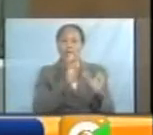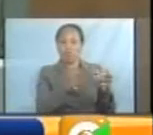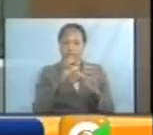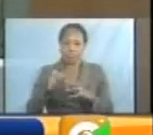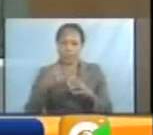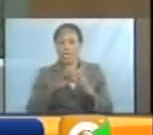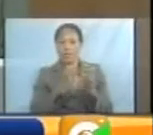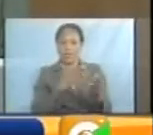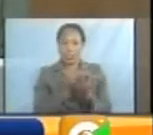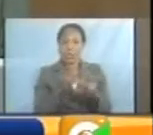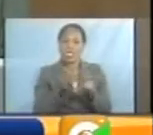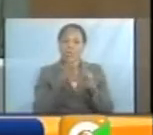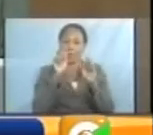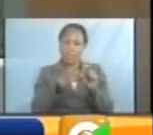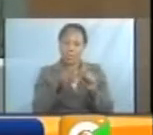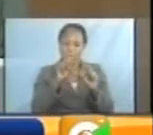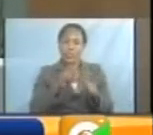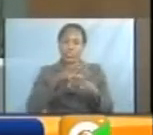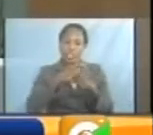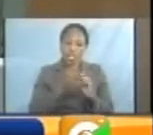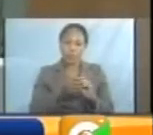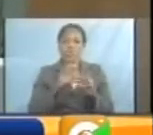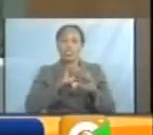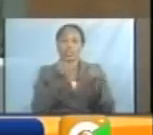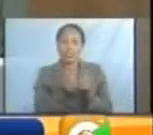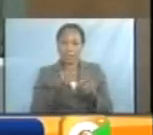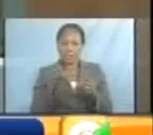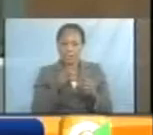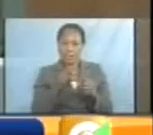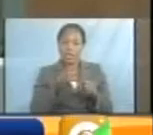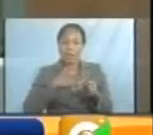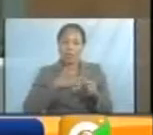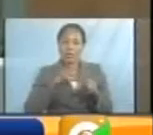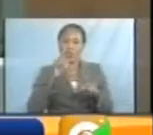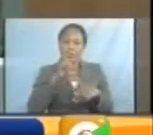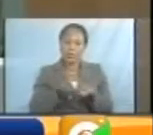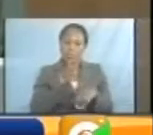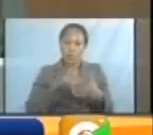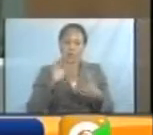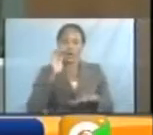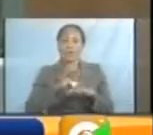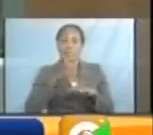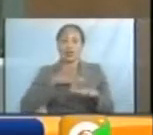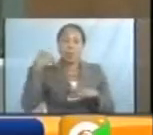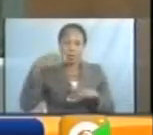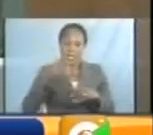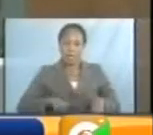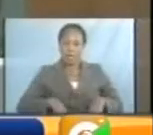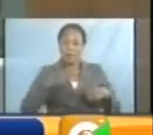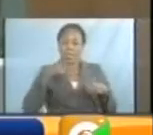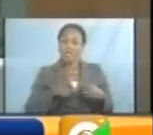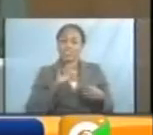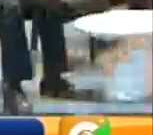and will shape our society and affect our everyday life. This is not a light obligation, but we are ready